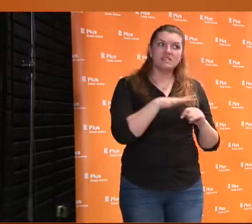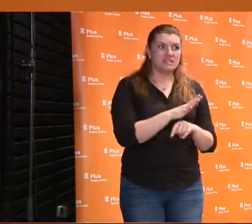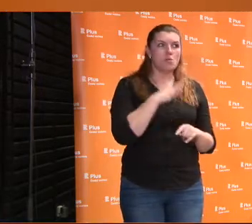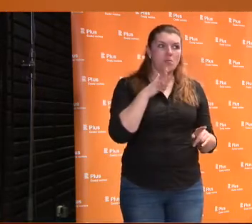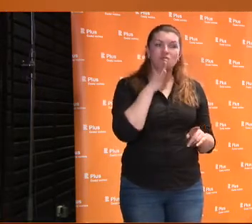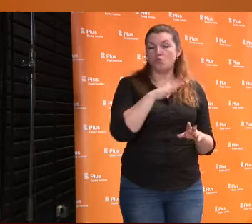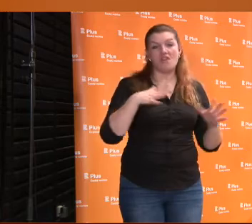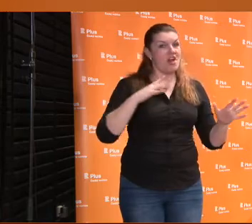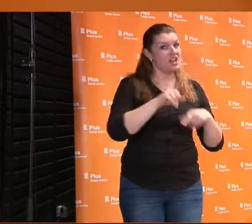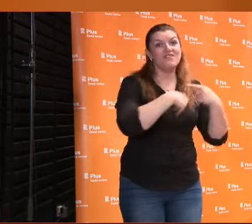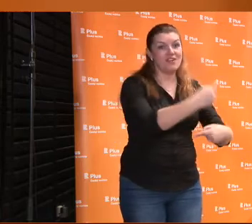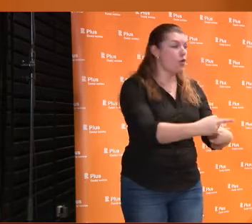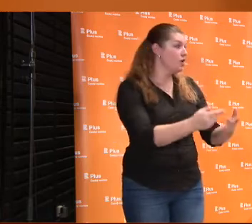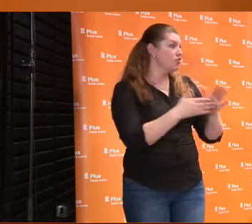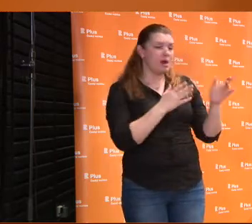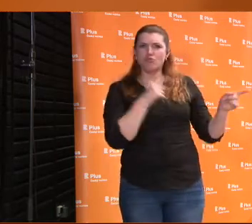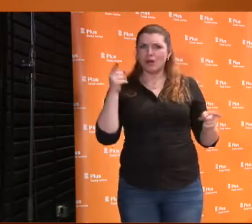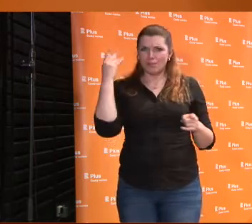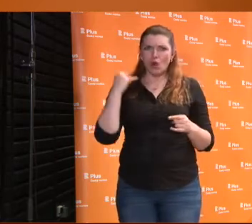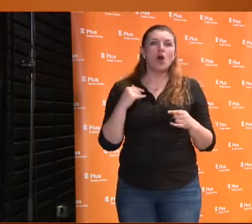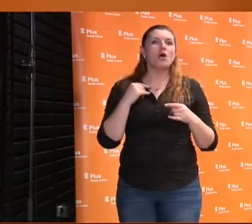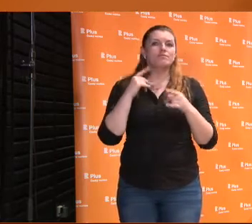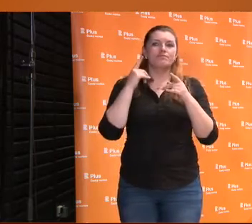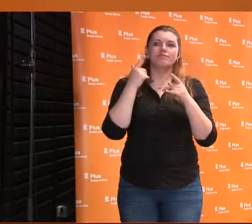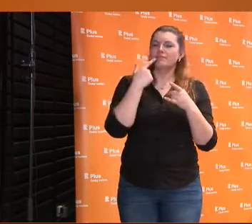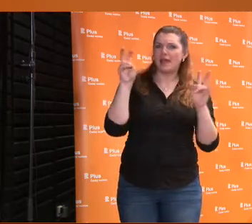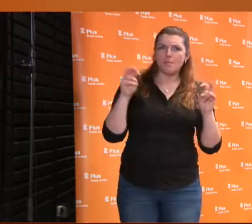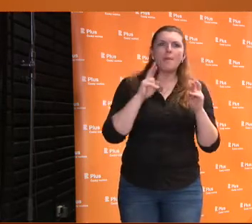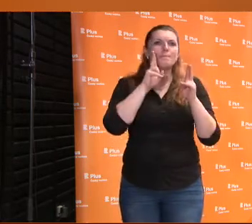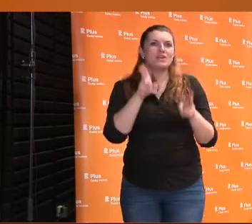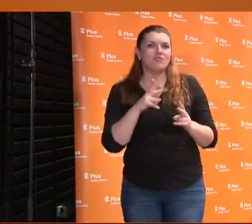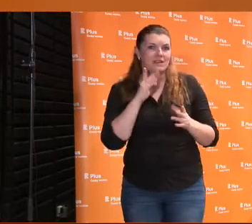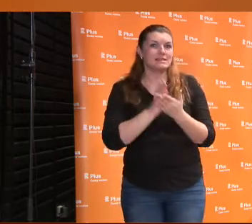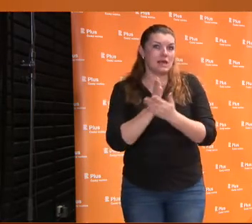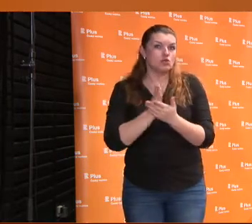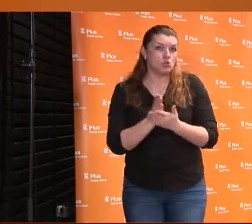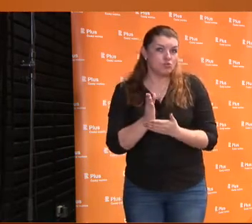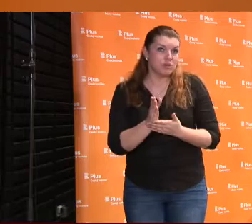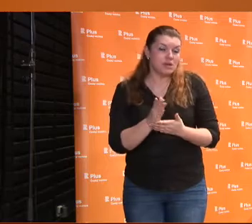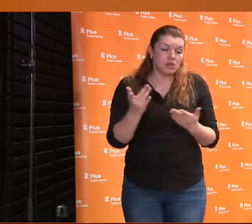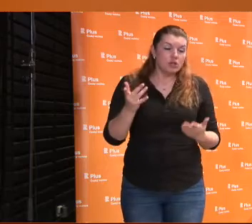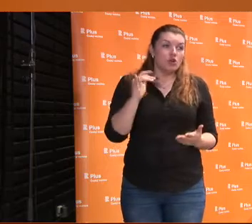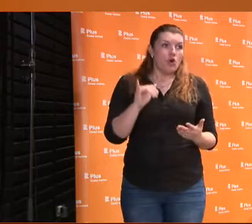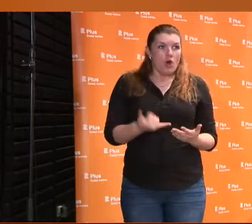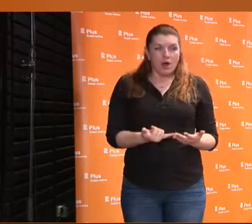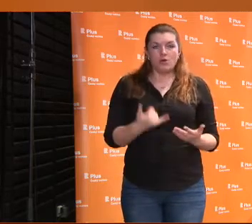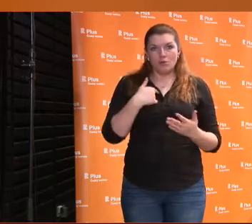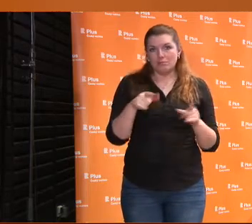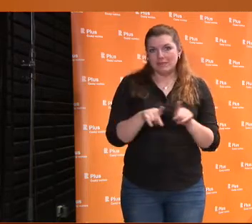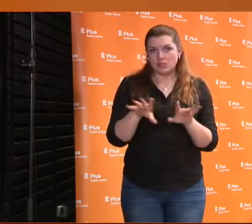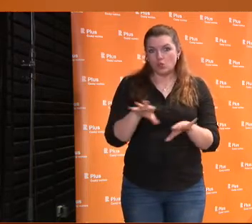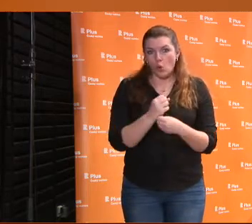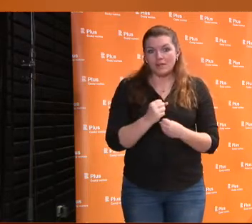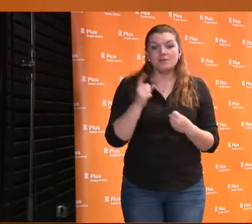Jenom když tady byla řeč třeba o těch pečovatelských službách a podobně, o něčem, co je nám velmi blízké, a co je